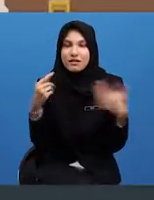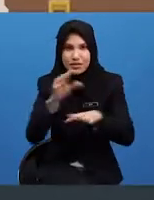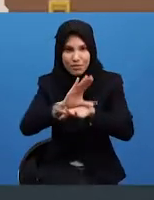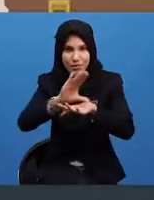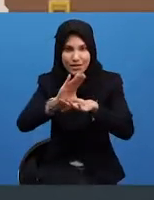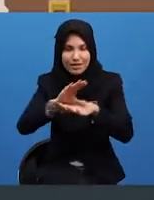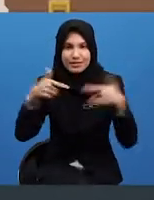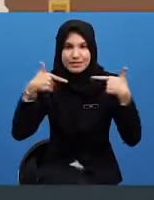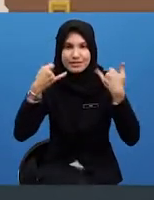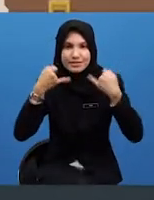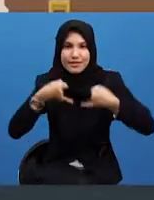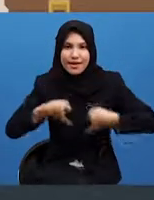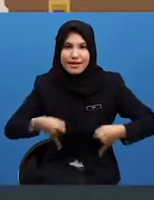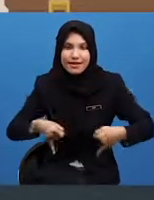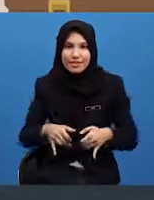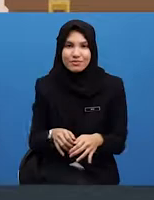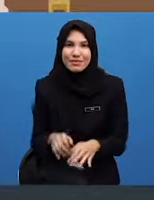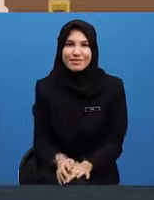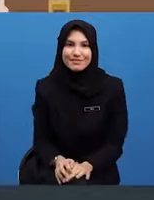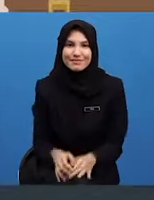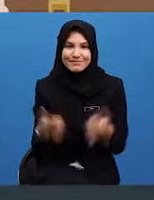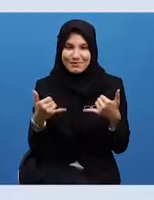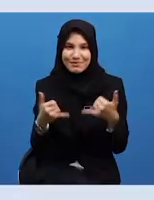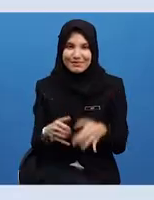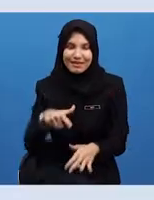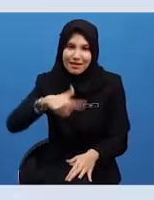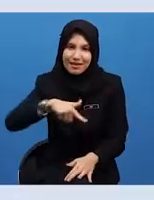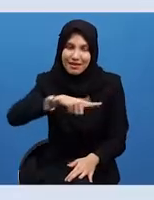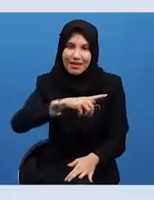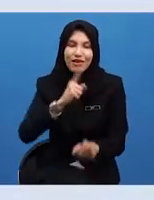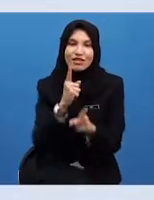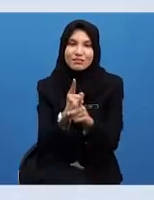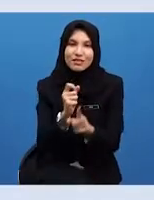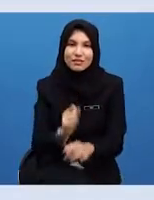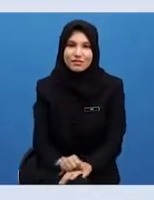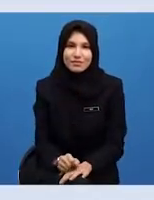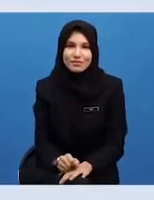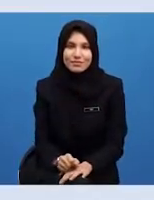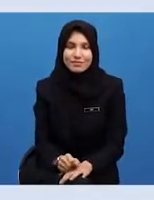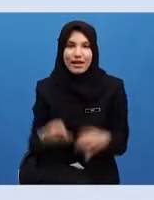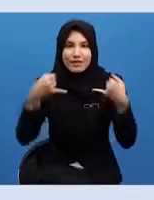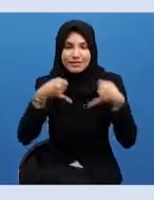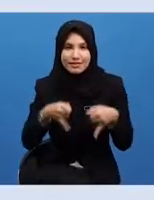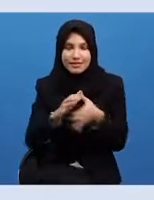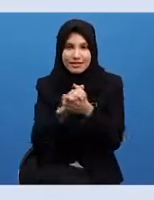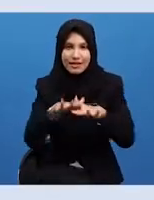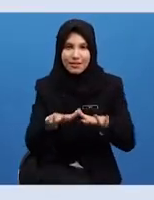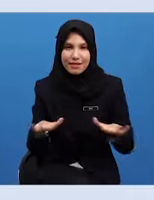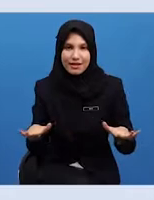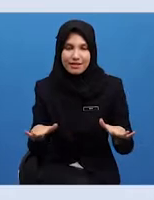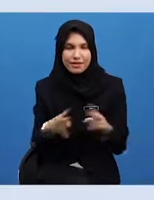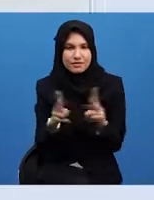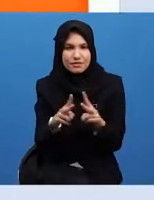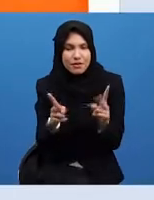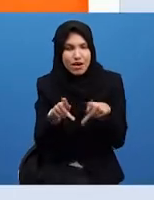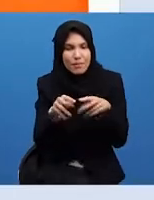ini apabila bermain air di laut? Ya, betul. Jaket keselamatan ini sangat